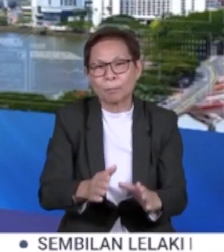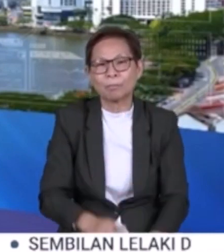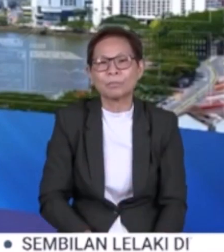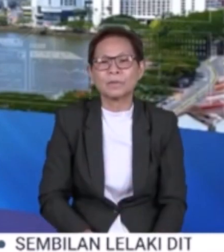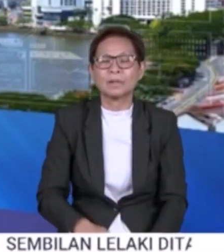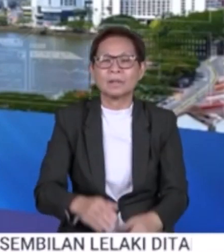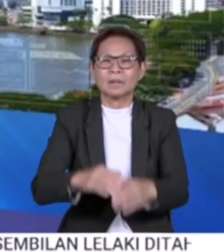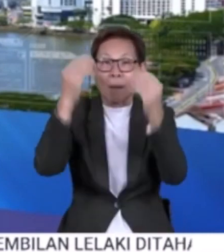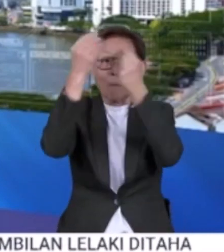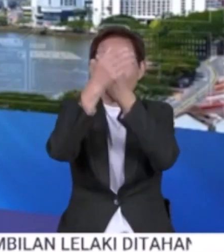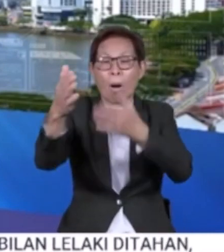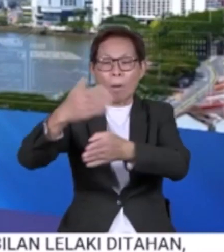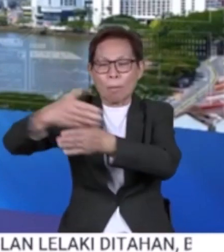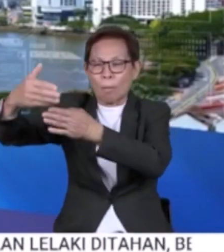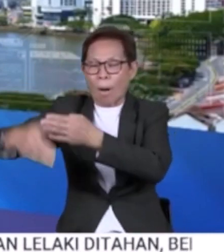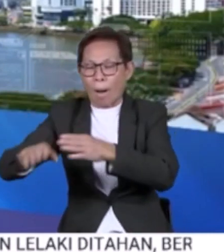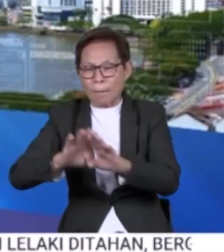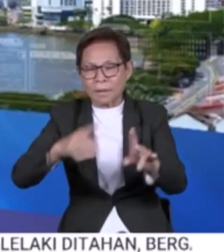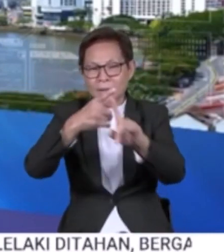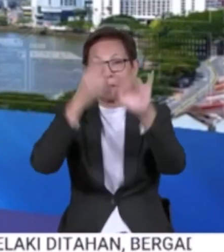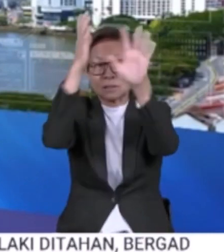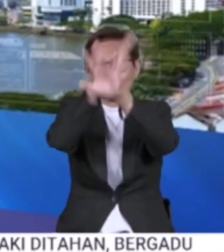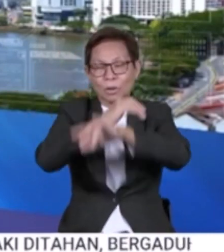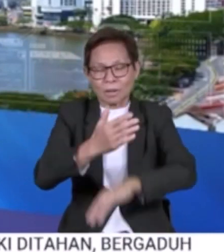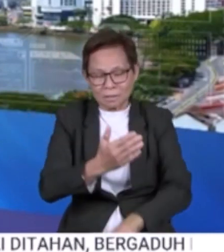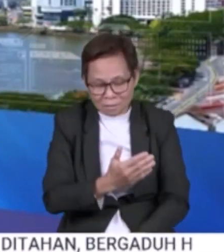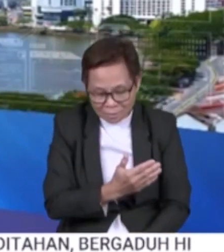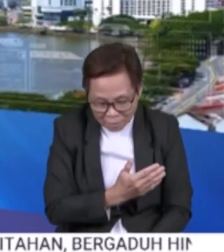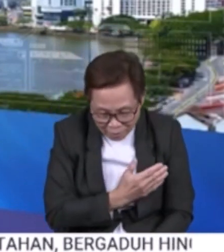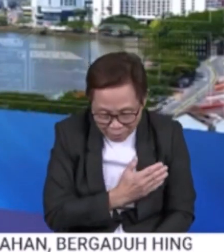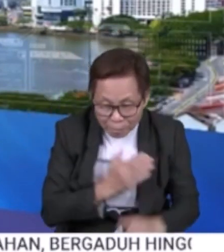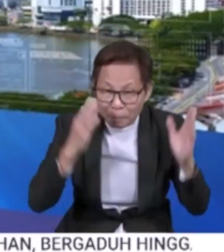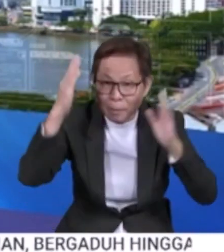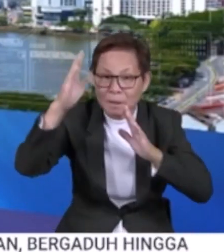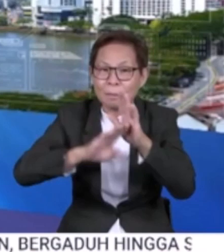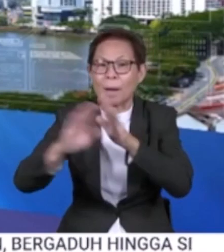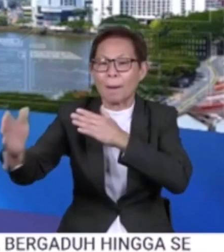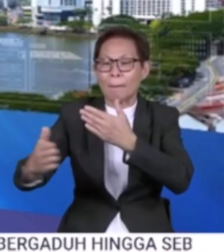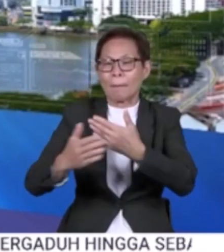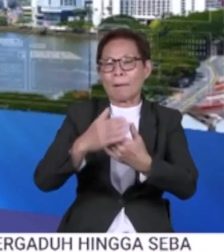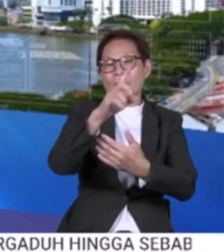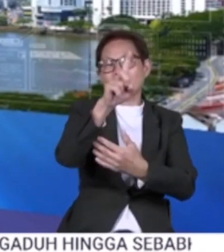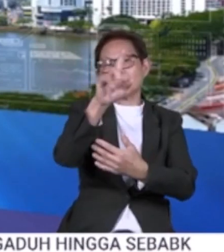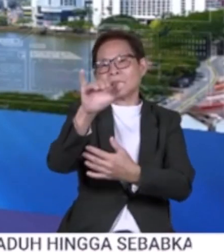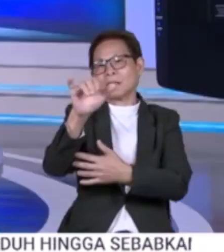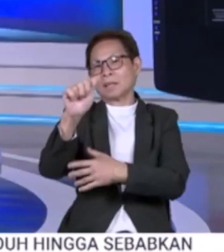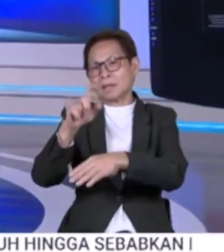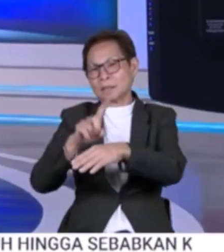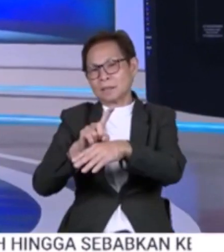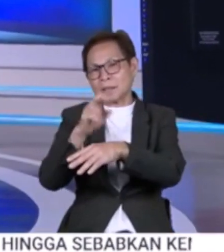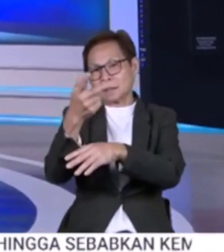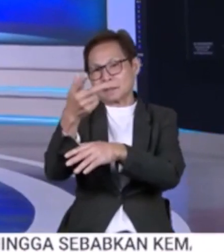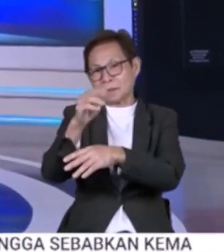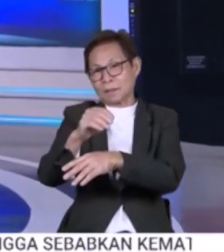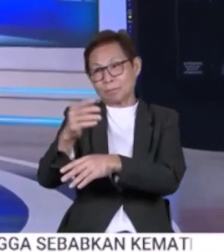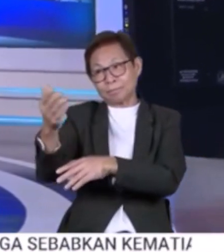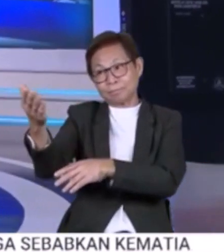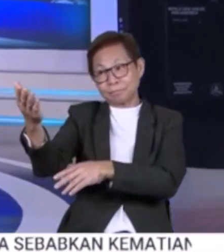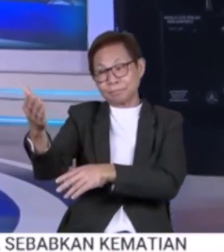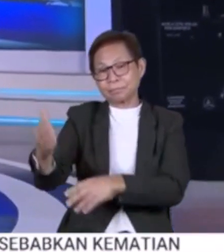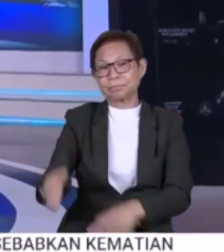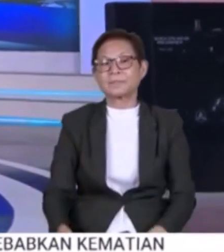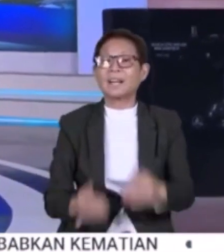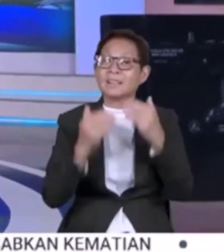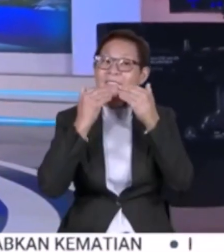itu tadi mengakhiri berita dari serawat salam Malaysia Madani kita kembali bersama dia di angkasa Puri dia silahkan